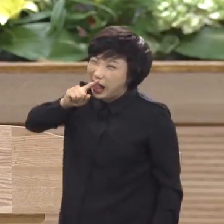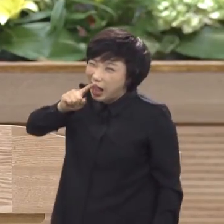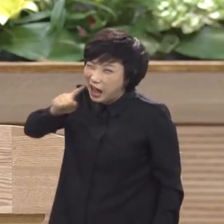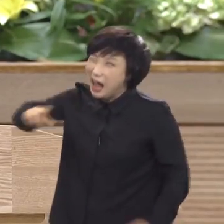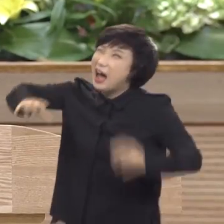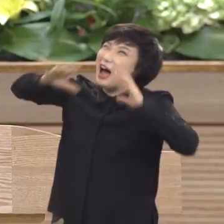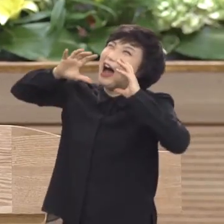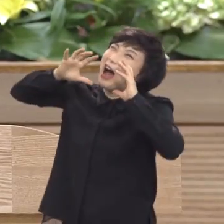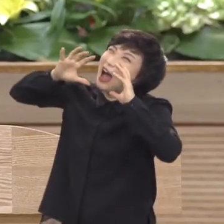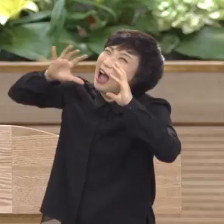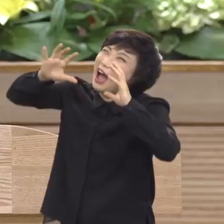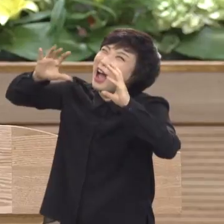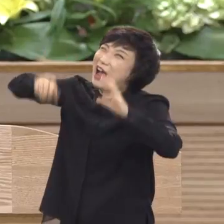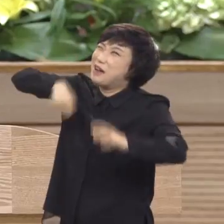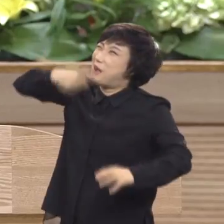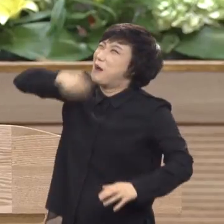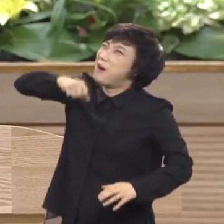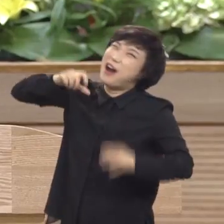석전아, 밥 먹어라